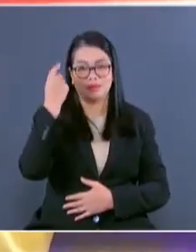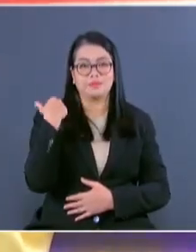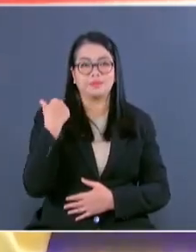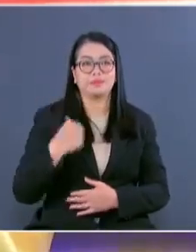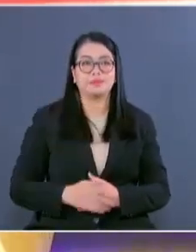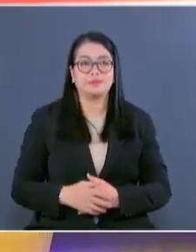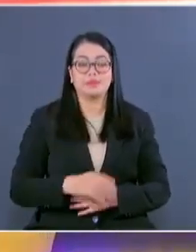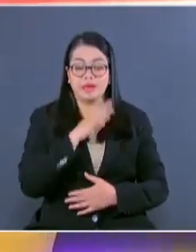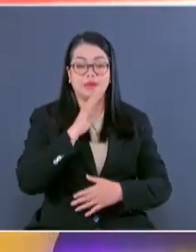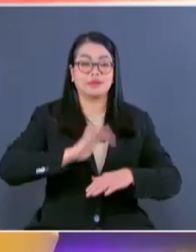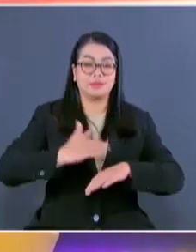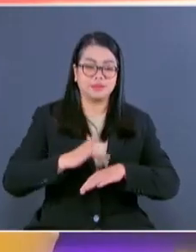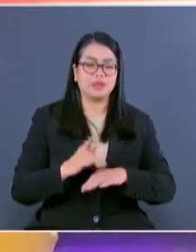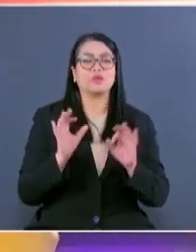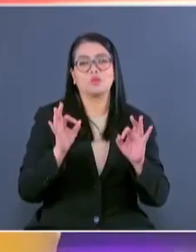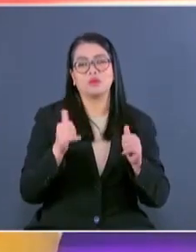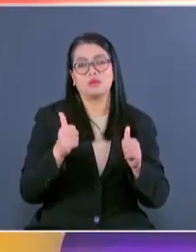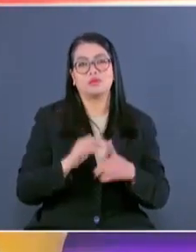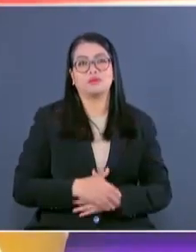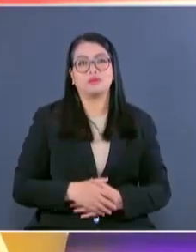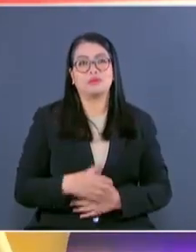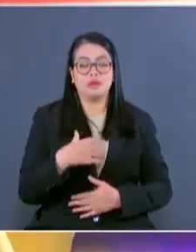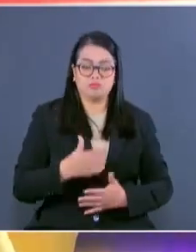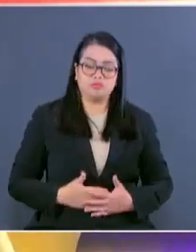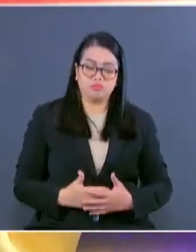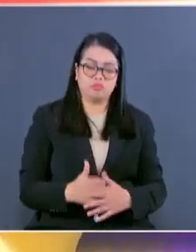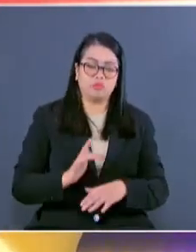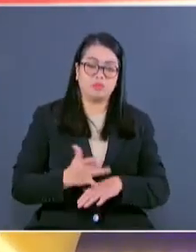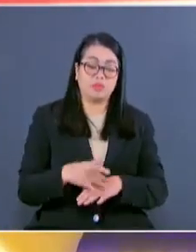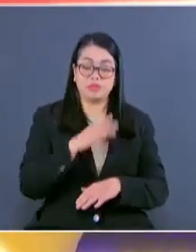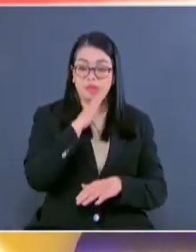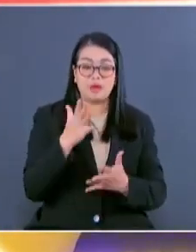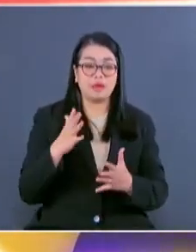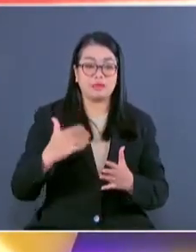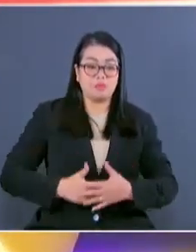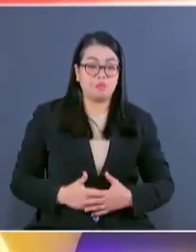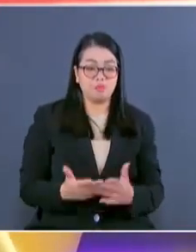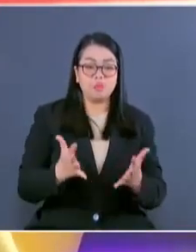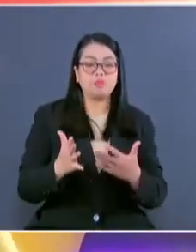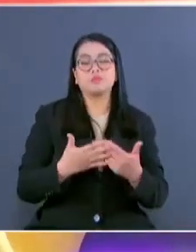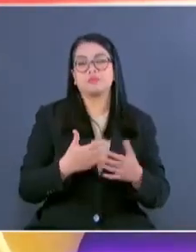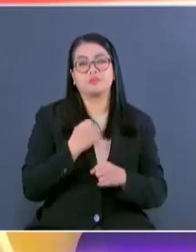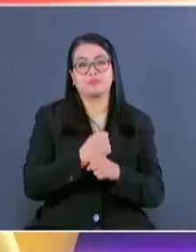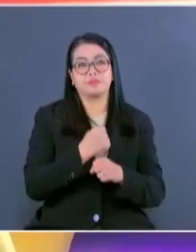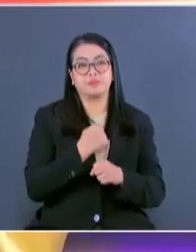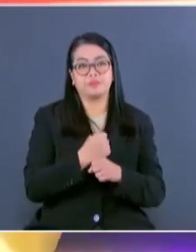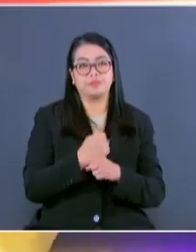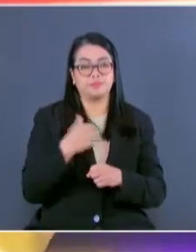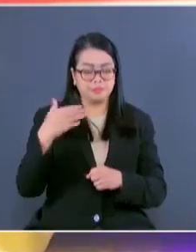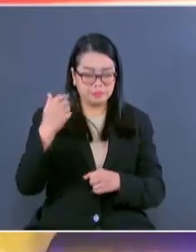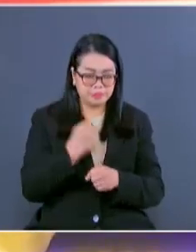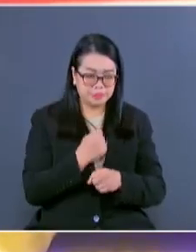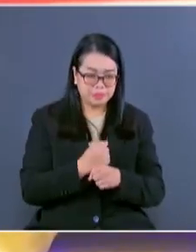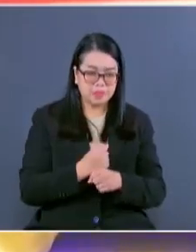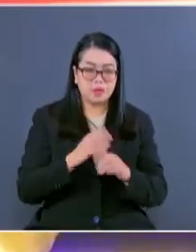ถ้ามาโดยธรรมชาติก็ดีอันนี้เราคิดอย่างนี้แต่ว่าถ้ายังไม่มาเราก็ยังทำงานไปเรื่อยๆเราคิดว่าถ้าเกิดสมมติว่าโอเคง